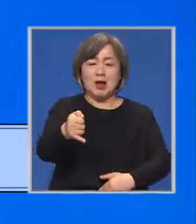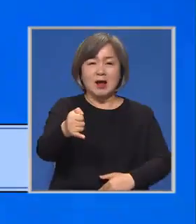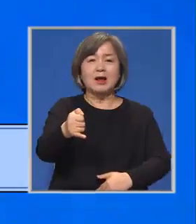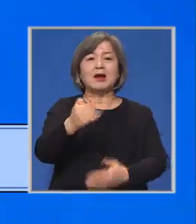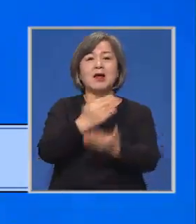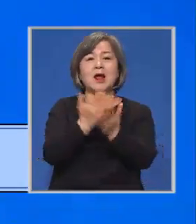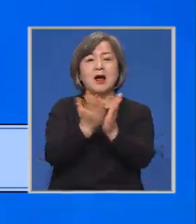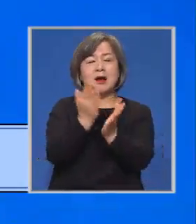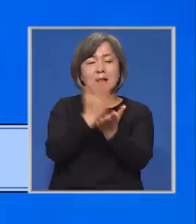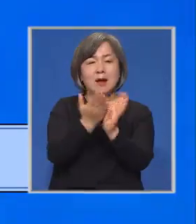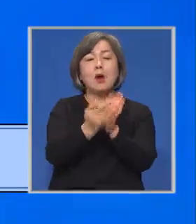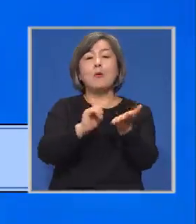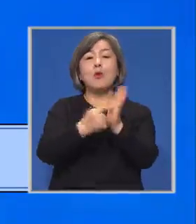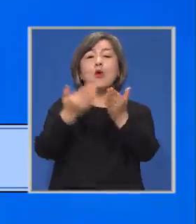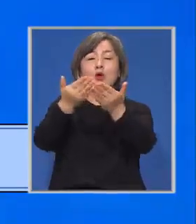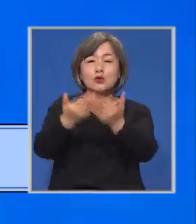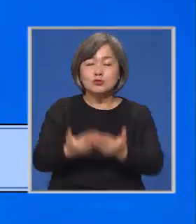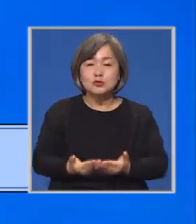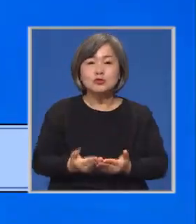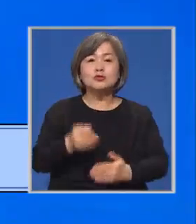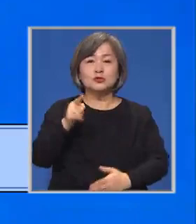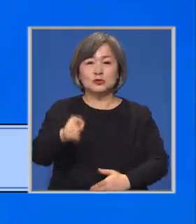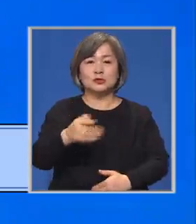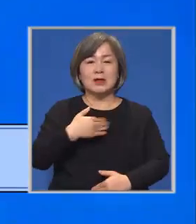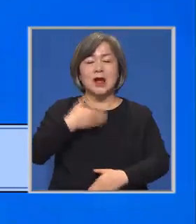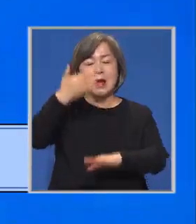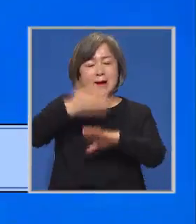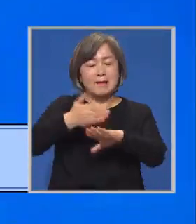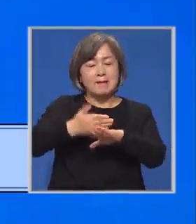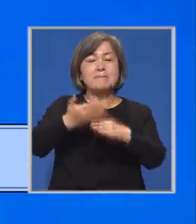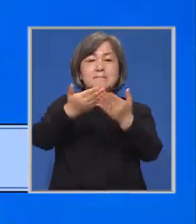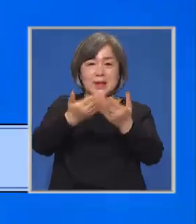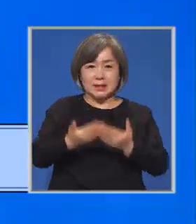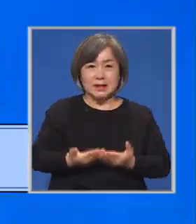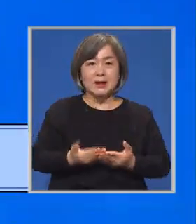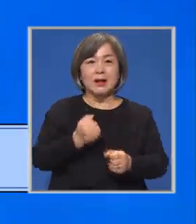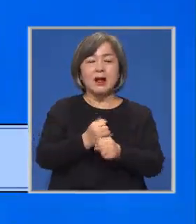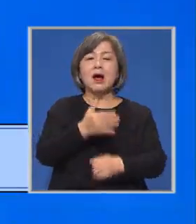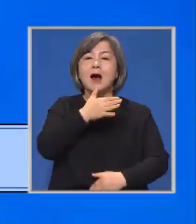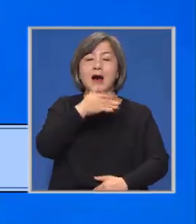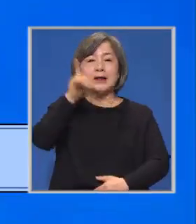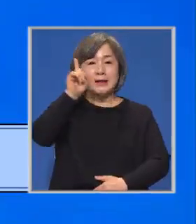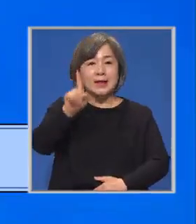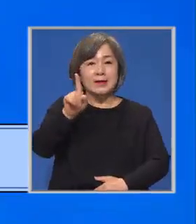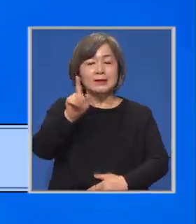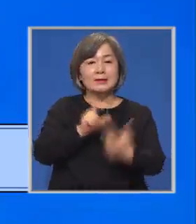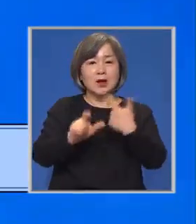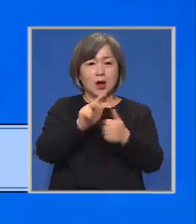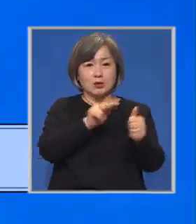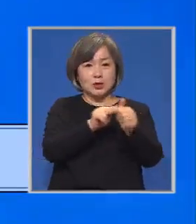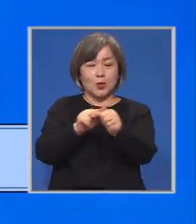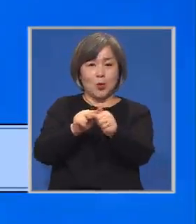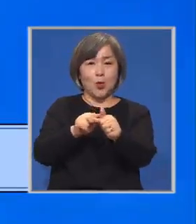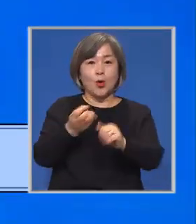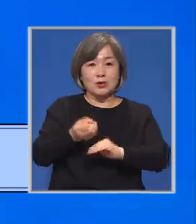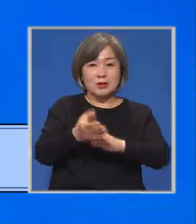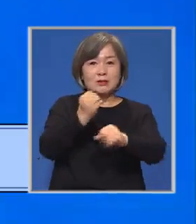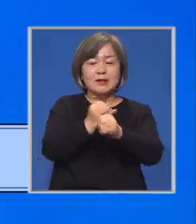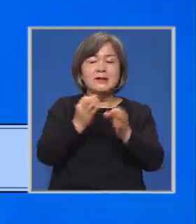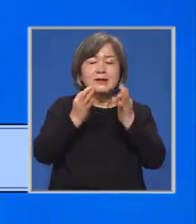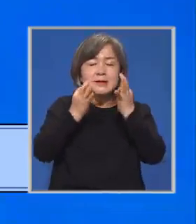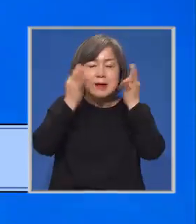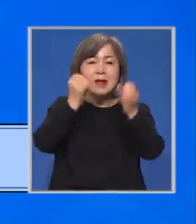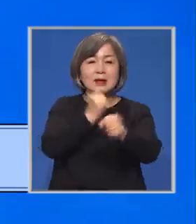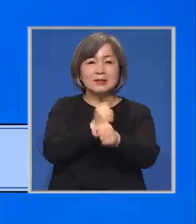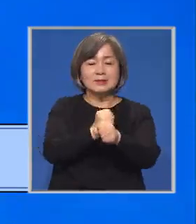막 이런 다양한 표현들을 해주시는 것을 저는 감사하게 받아들이면서 아, 내일은 정보 전달에 조금 더